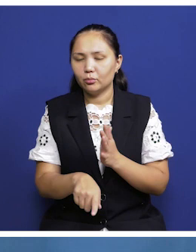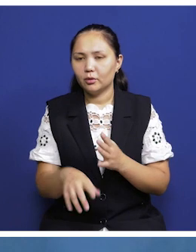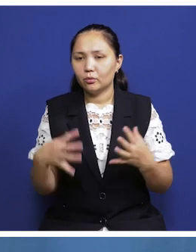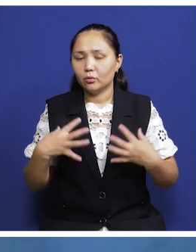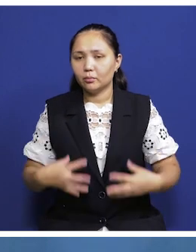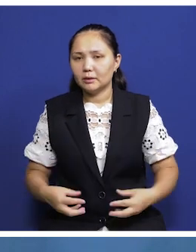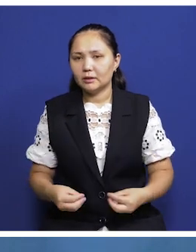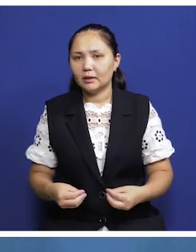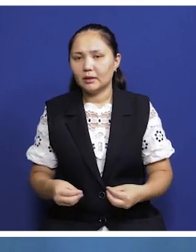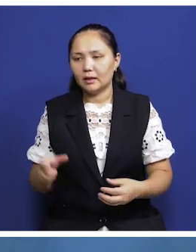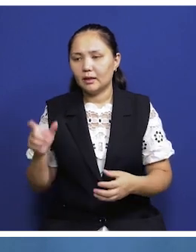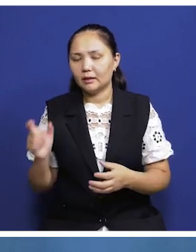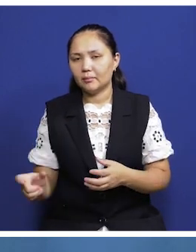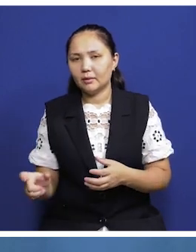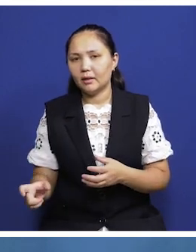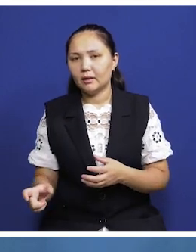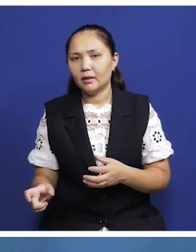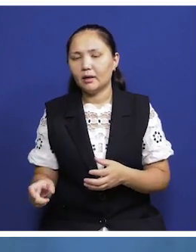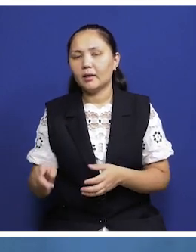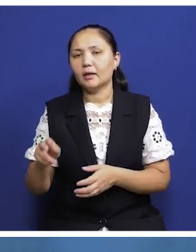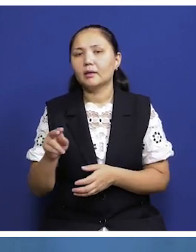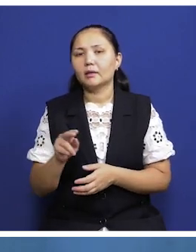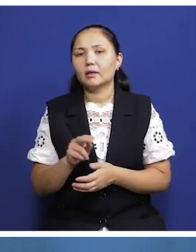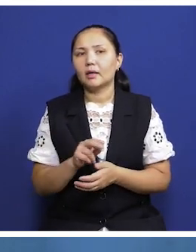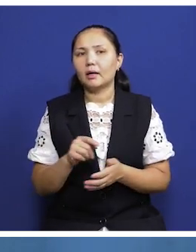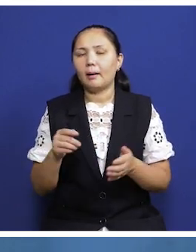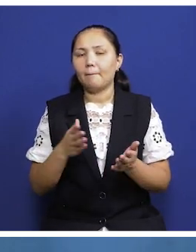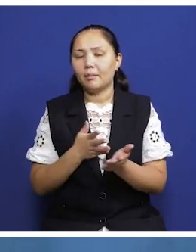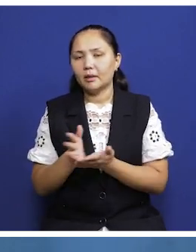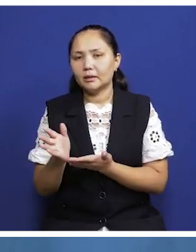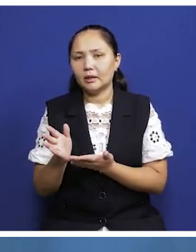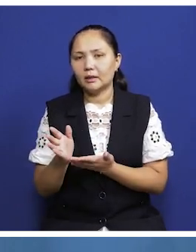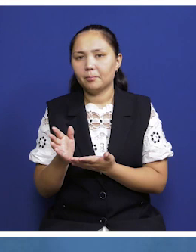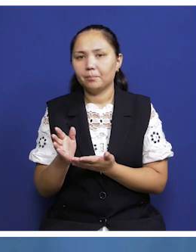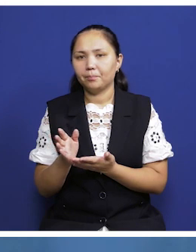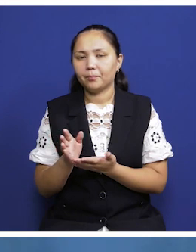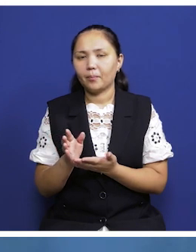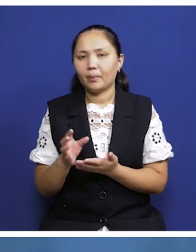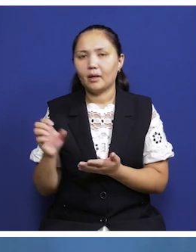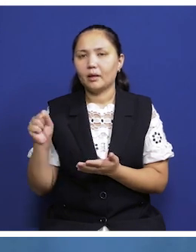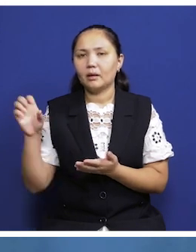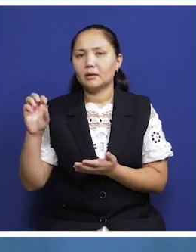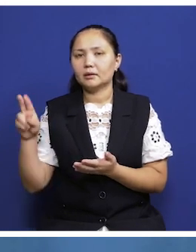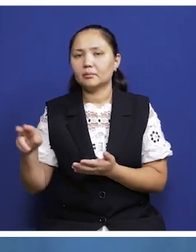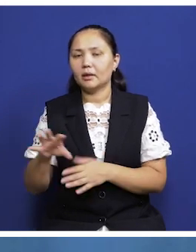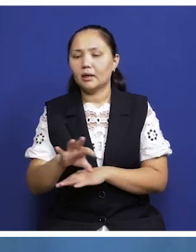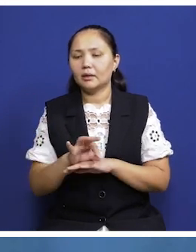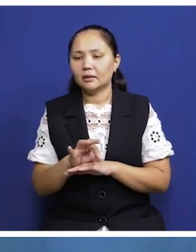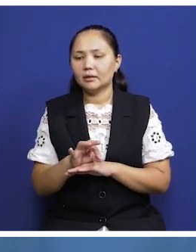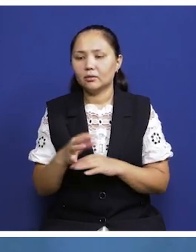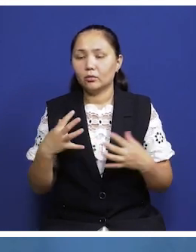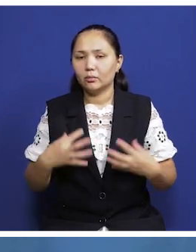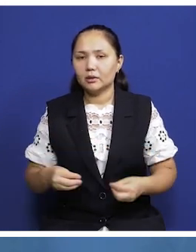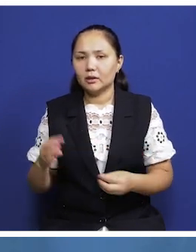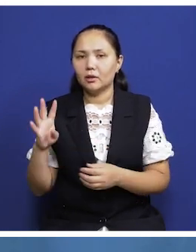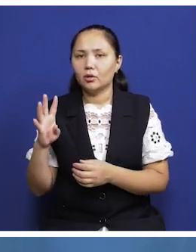тағы басқа азаматтарымыз бар, табыстар төмен. Соларға бағытталған мынау АЭС алушылар бойынша мына 4